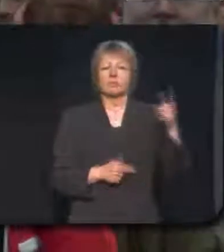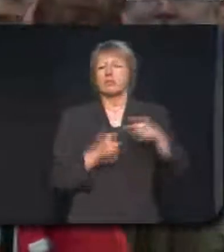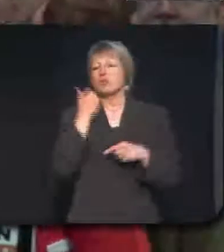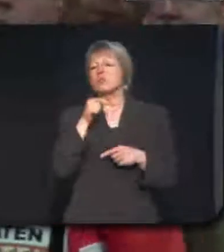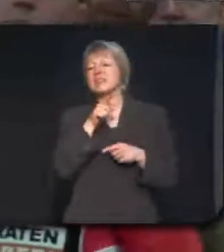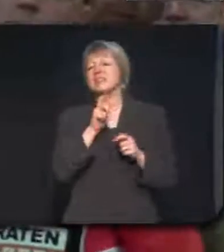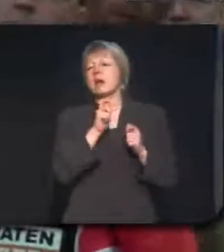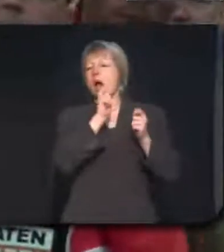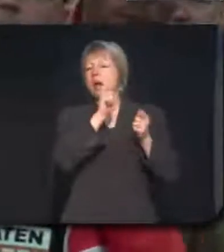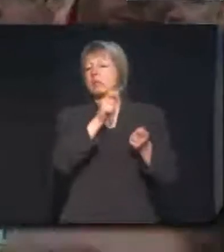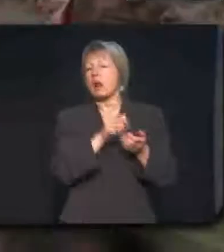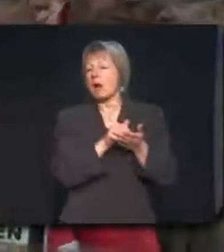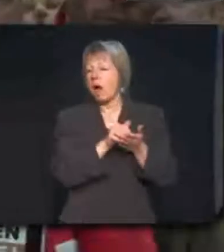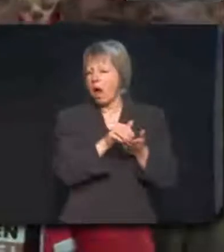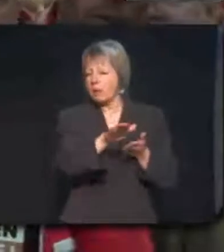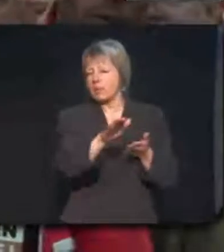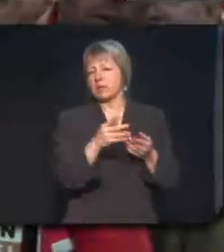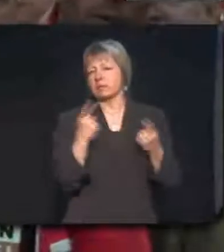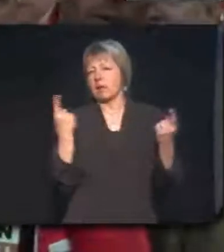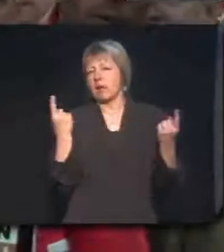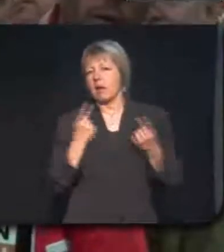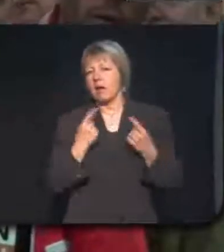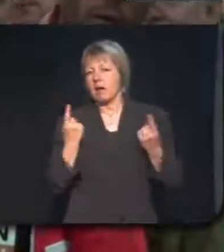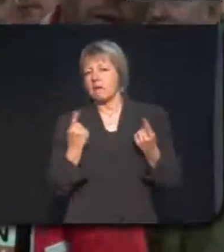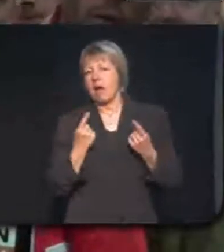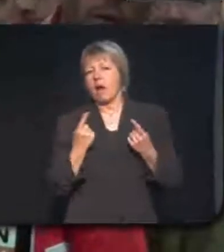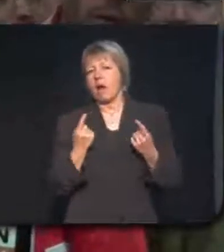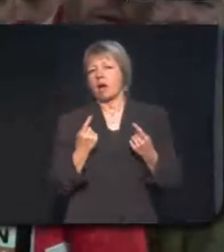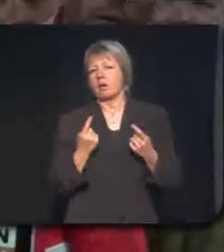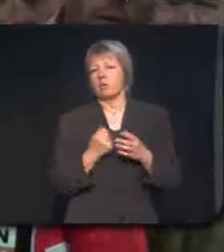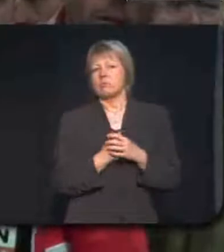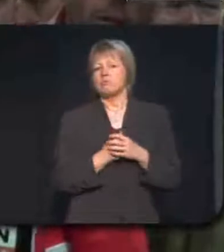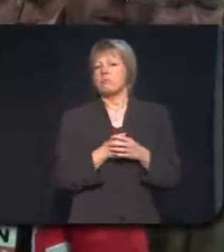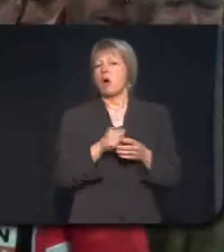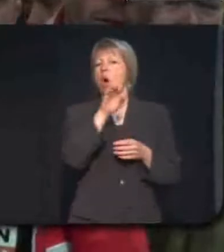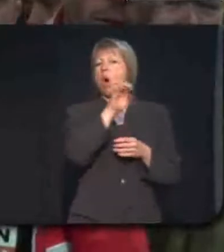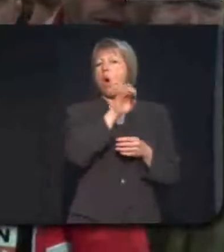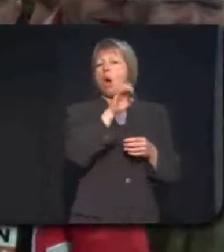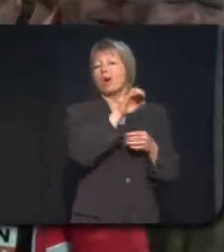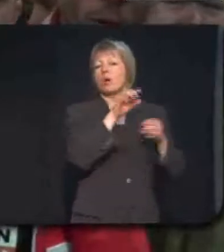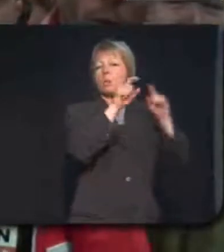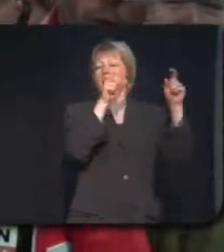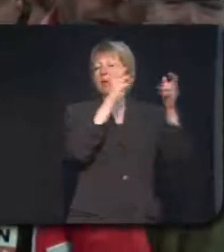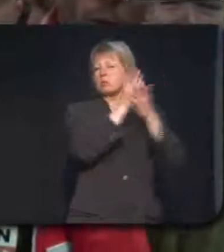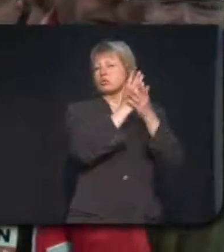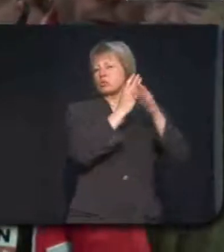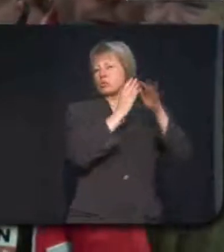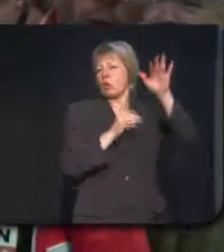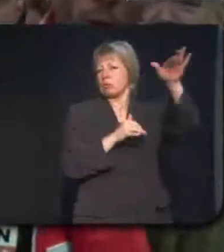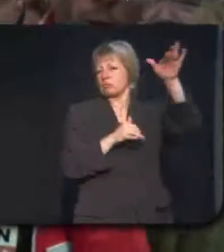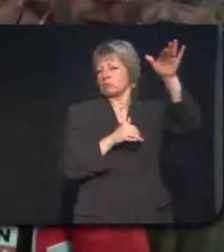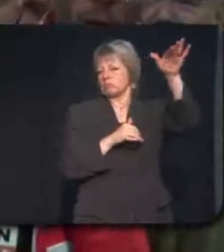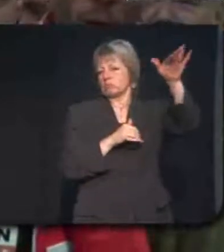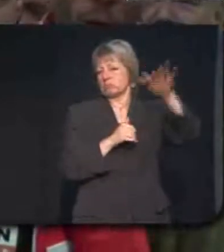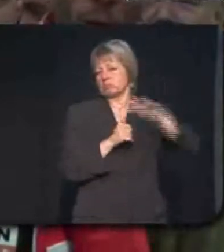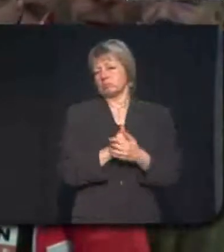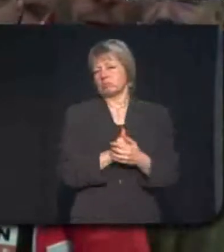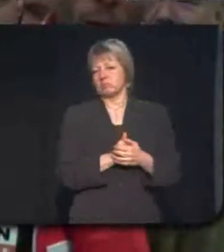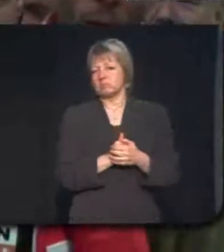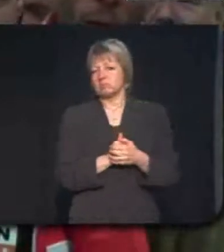bereits beschlossenen Grundsatzprogramm zur Europa wunderbar aufbaut und zweitens unsere Kernthemen auf die europäische Ebene trägt